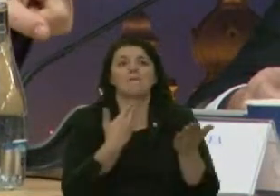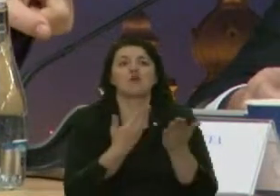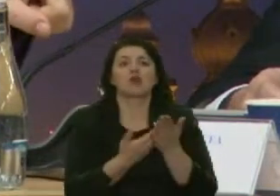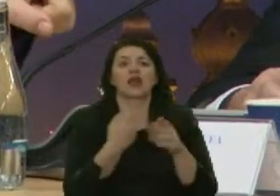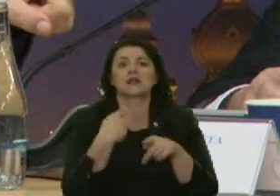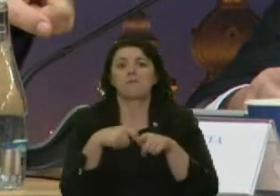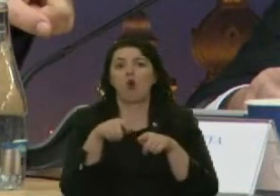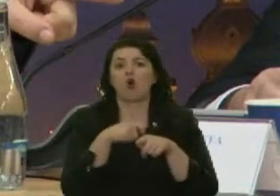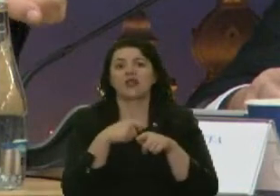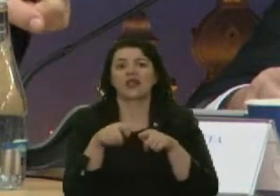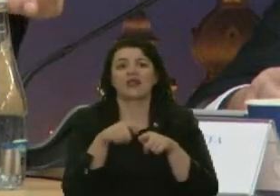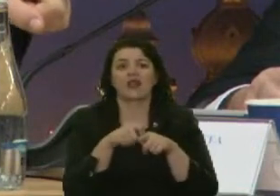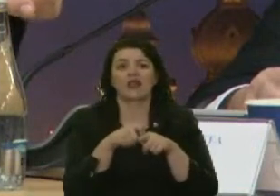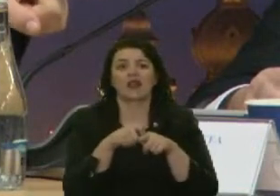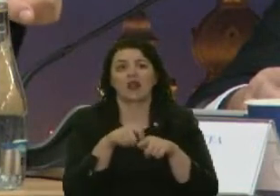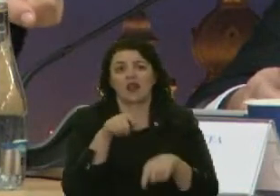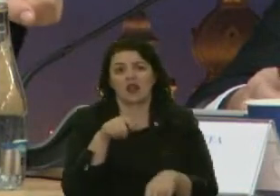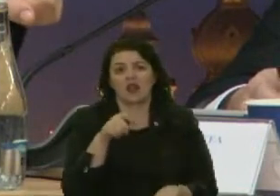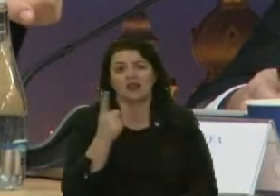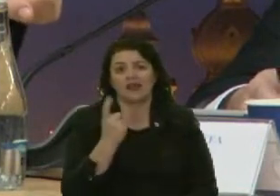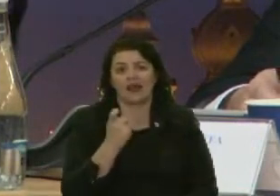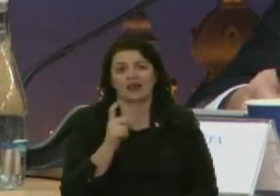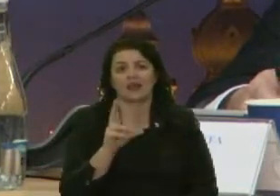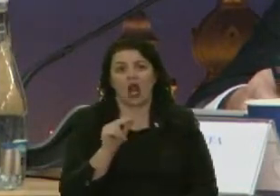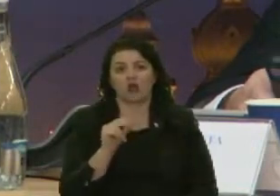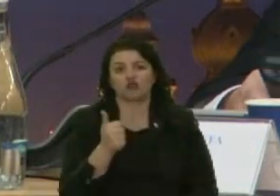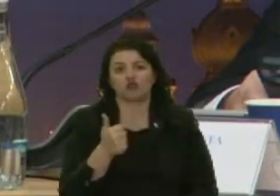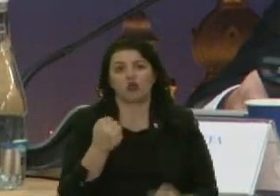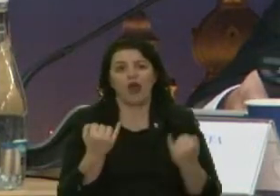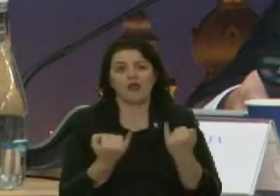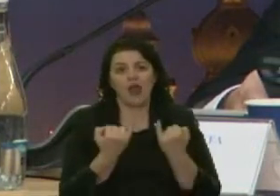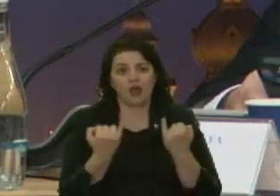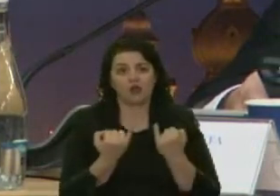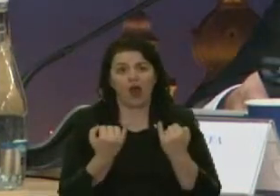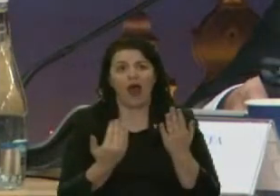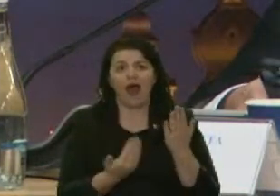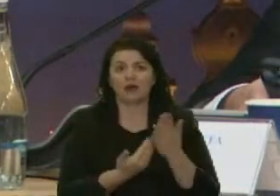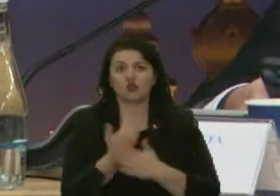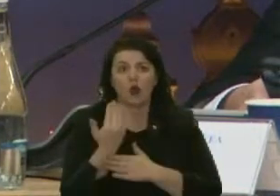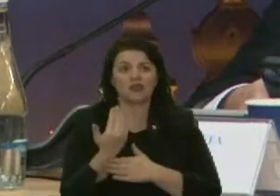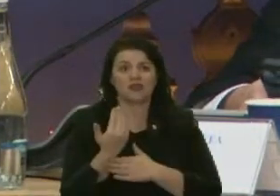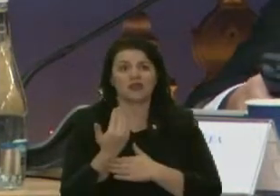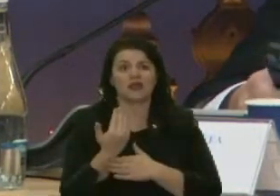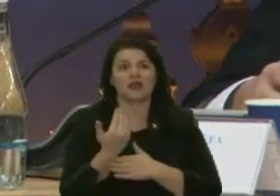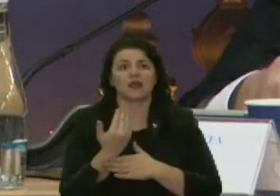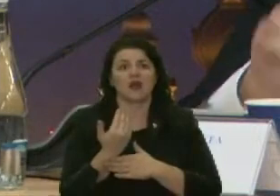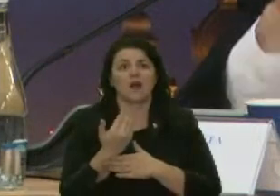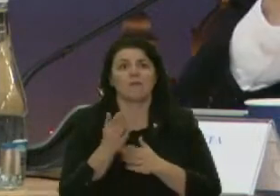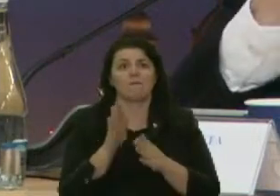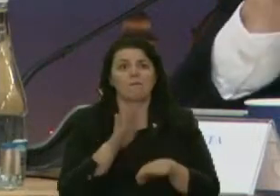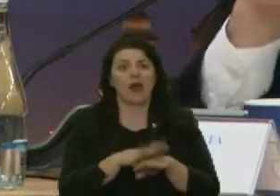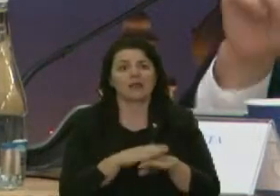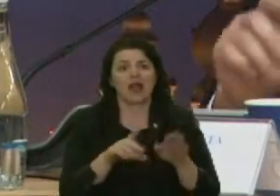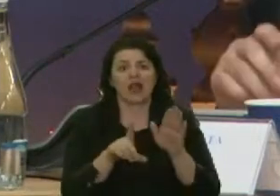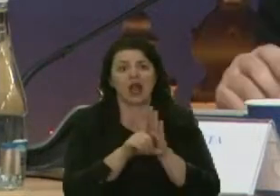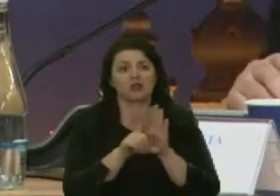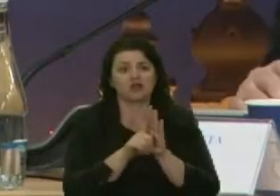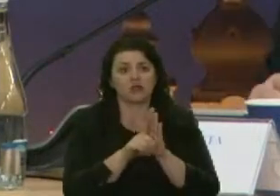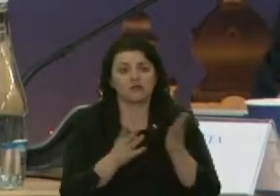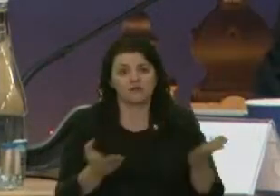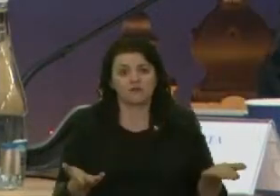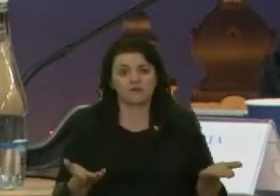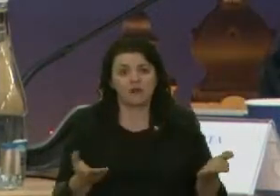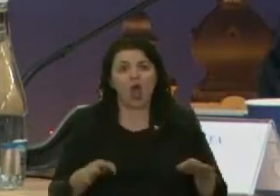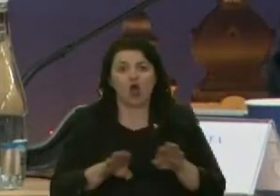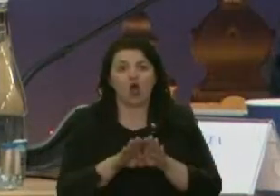rog modificarea în baza legii adoptate în 31 ianuarie actualizați vă vă rog informațiile în baza legii colegii mei Oricum lucrează la acest